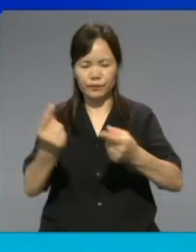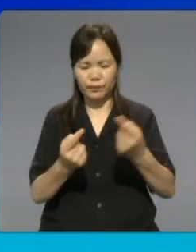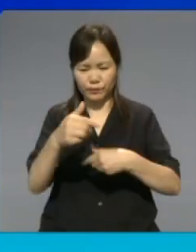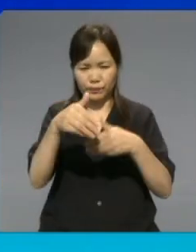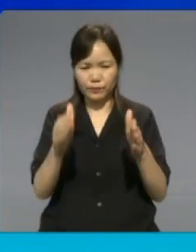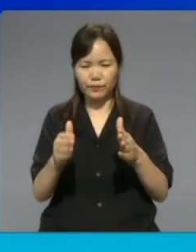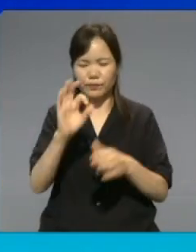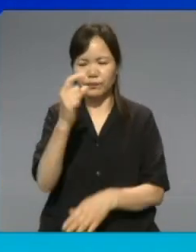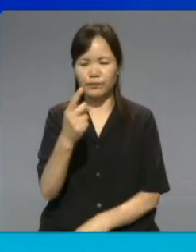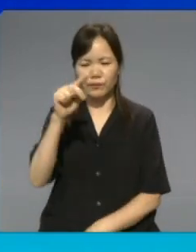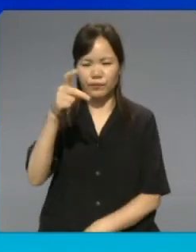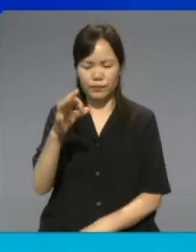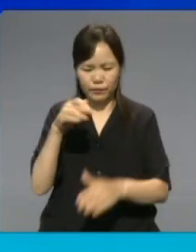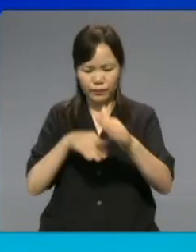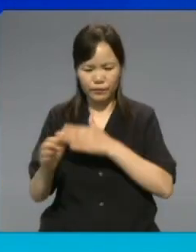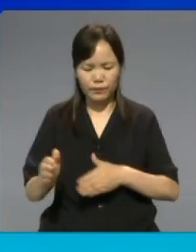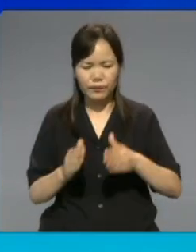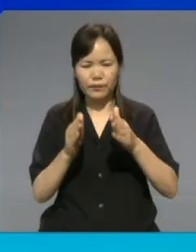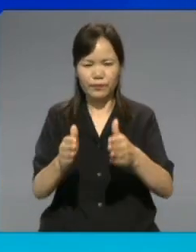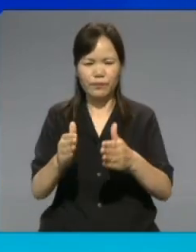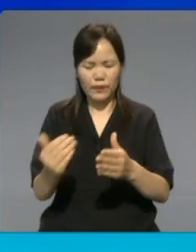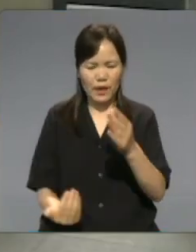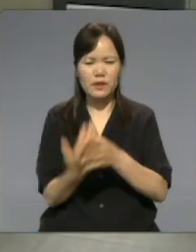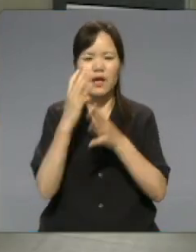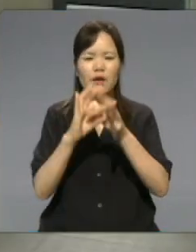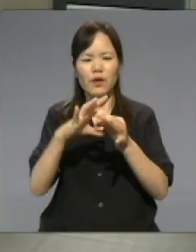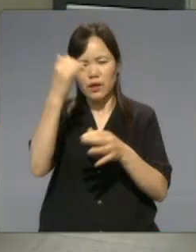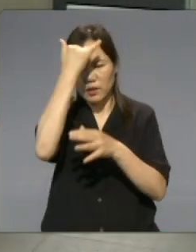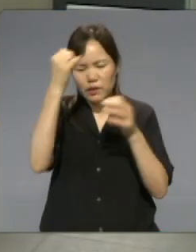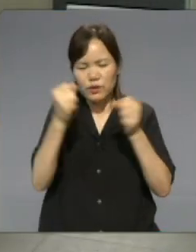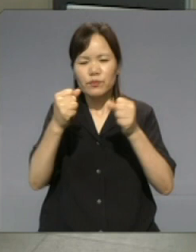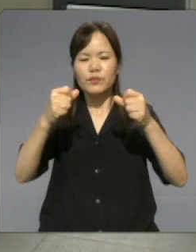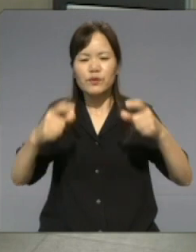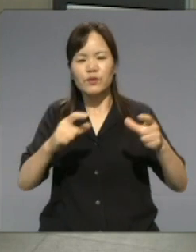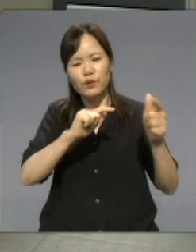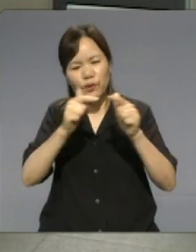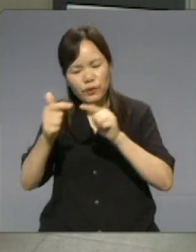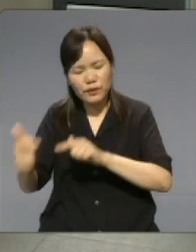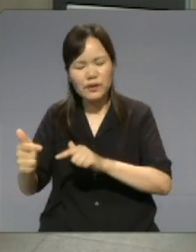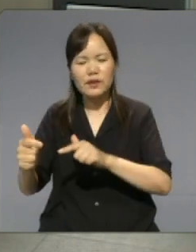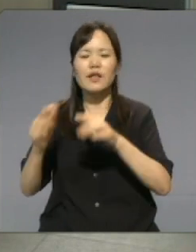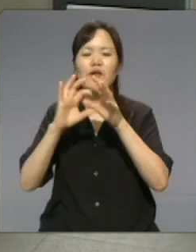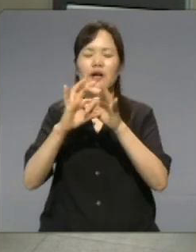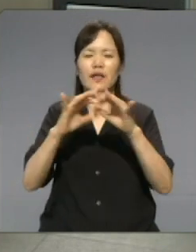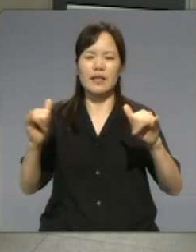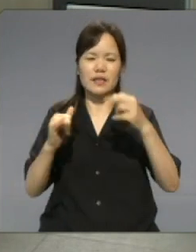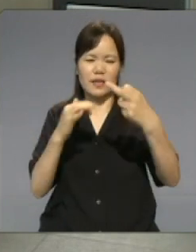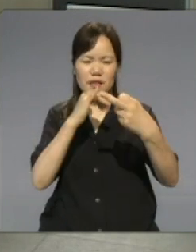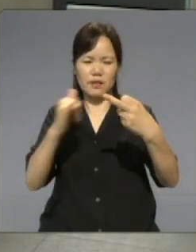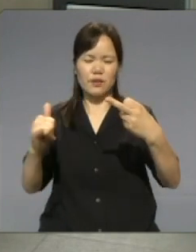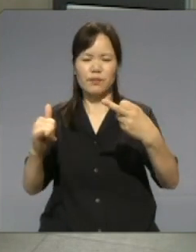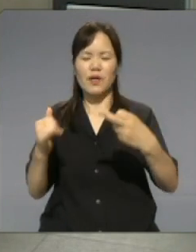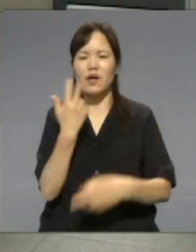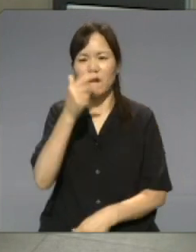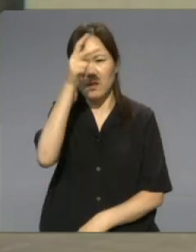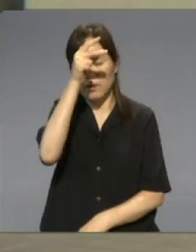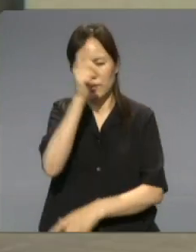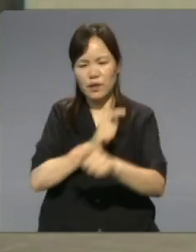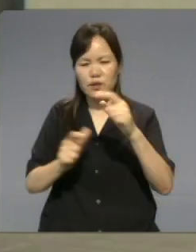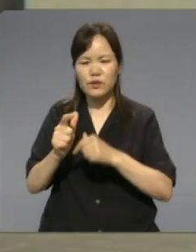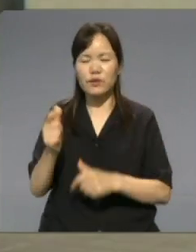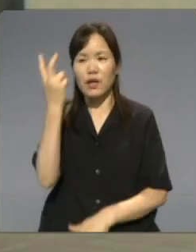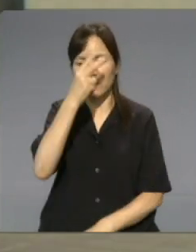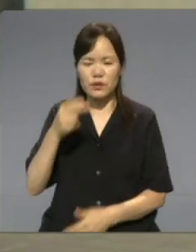국무조정실이 오송 지하차도 사고와 관련해 충청북도와 행정중심 복합도시건설청 관계자 12명을 검찰에 추가로